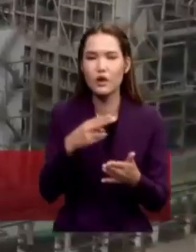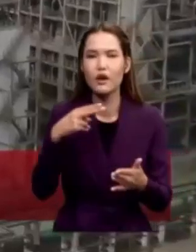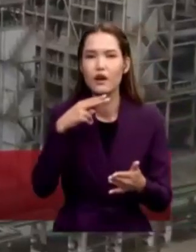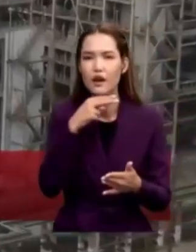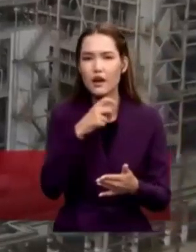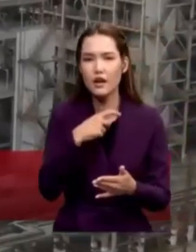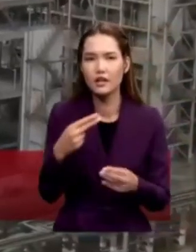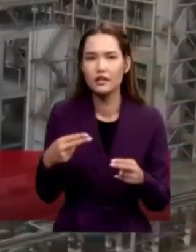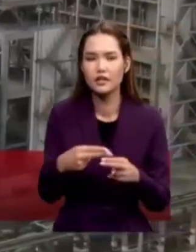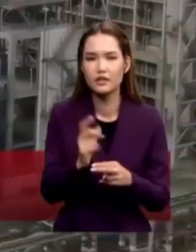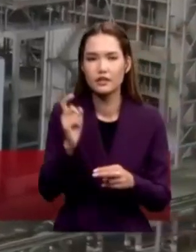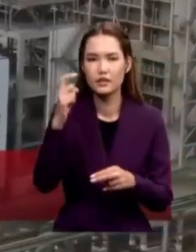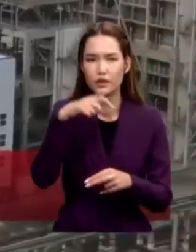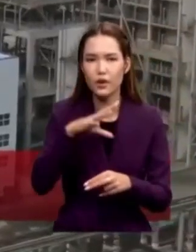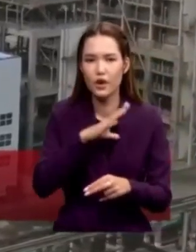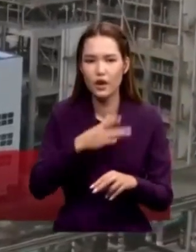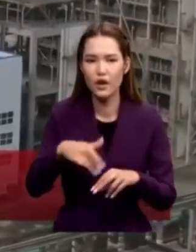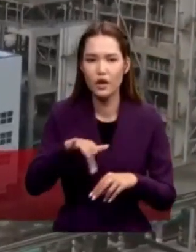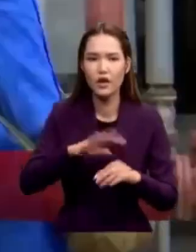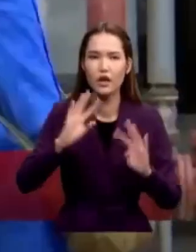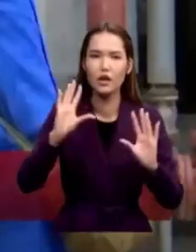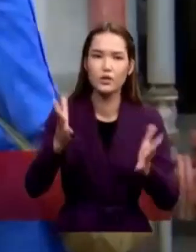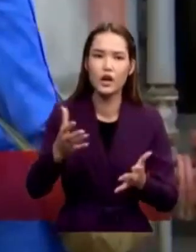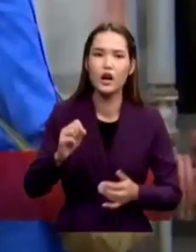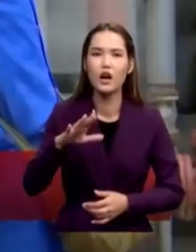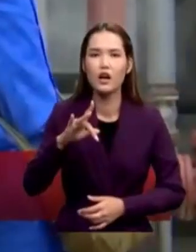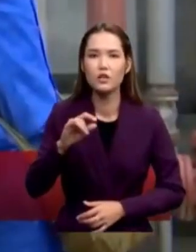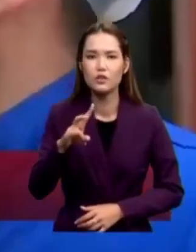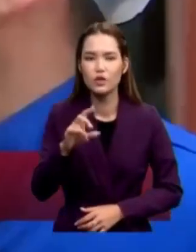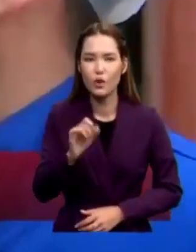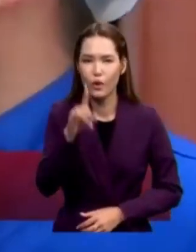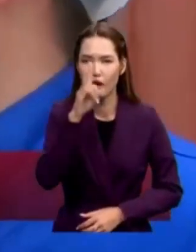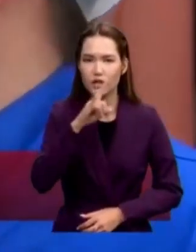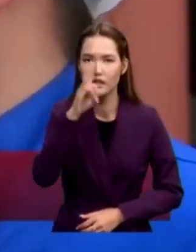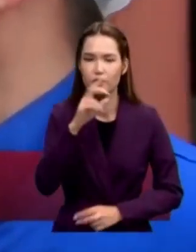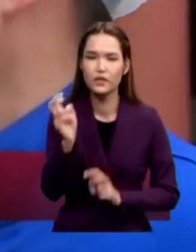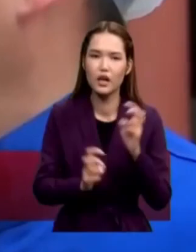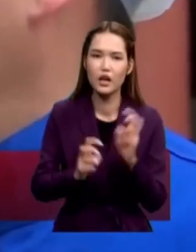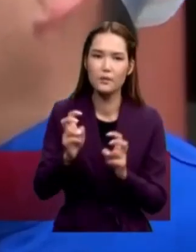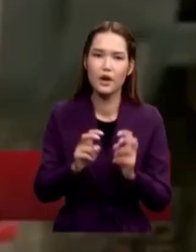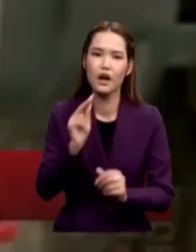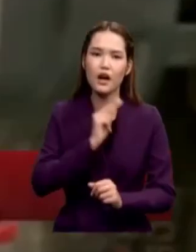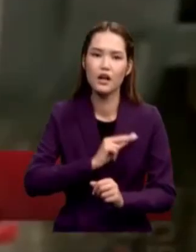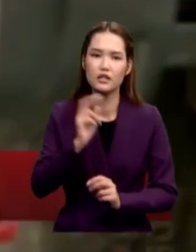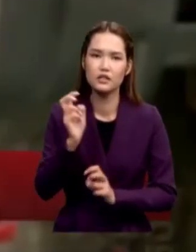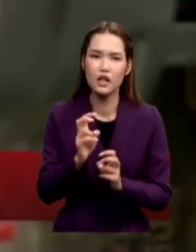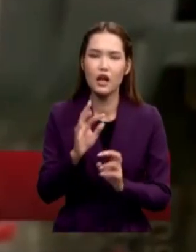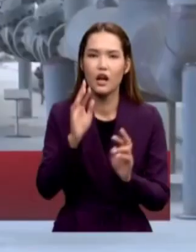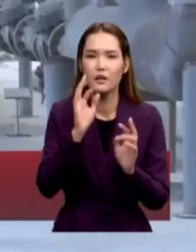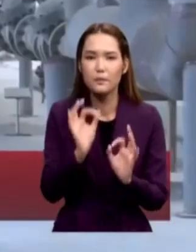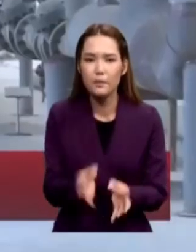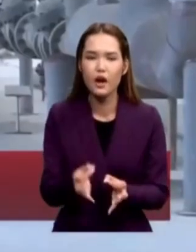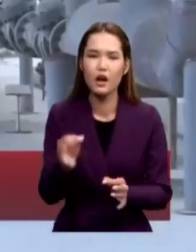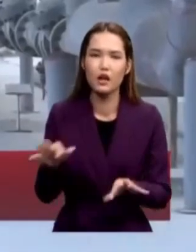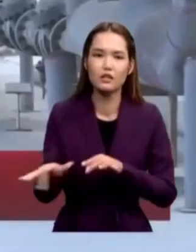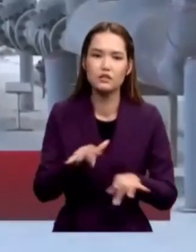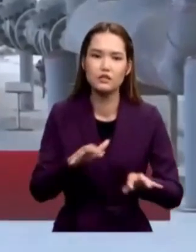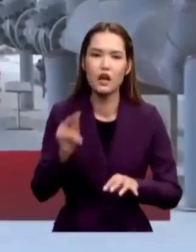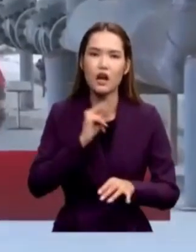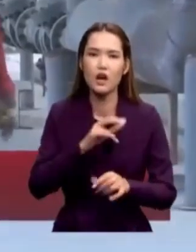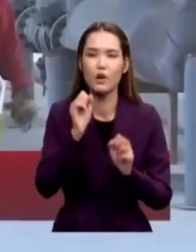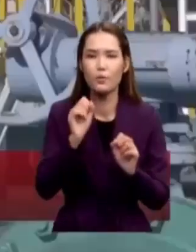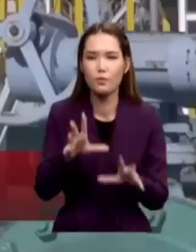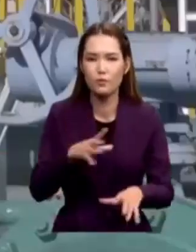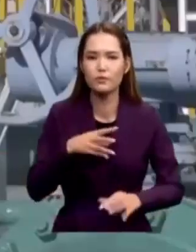страны. В первую очередь из-за остановки Атраутского нефтеперерабатывающего завода. При правильной организации работы этого можно